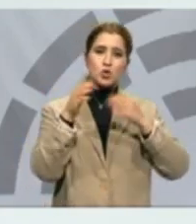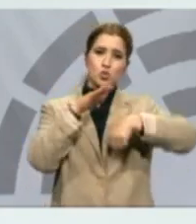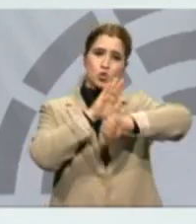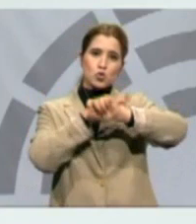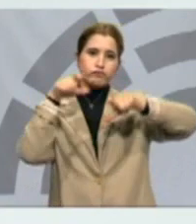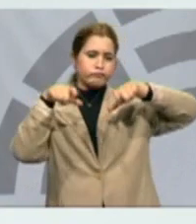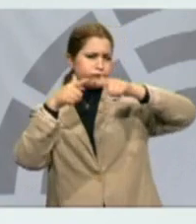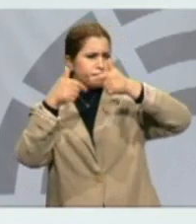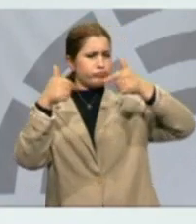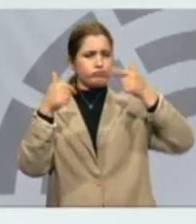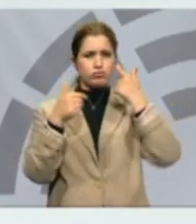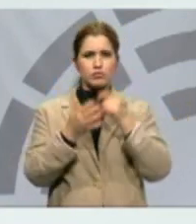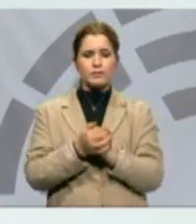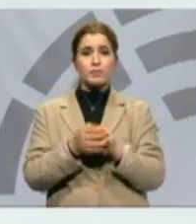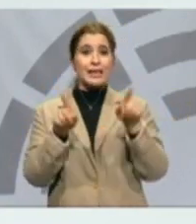متطوره